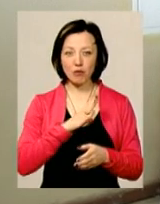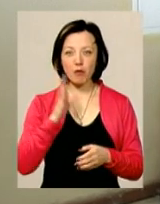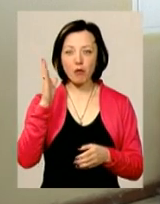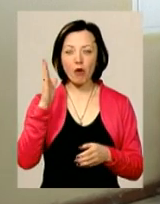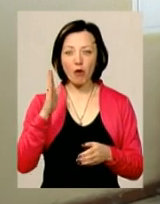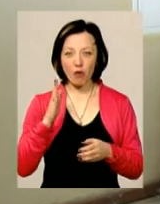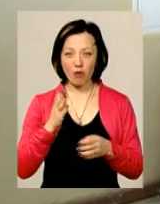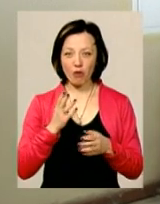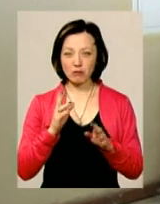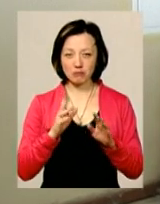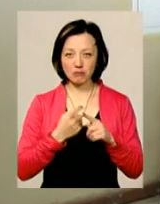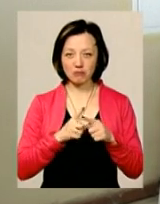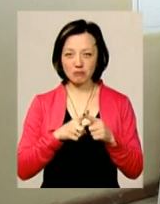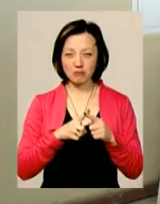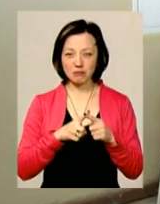пророком. Він